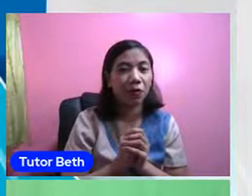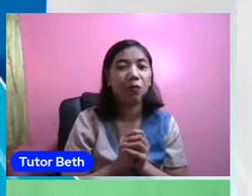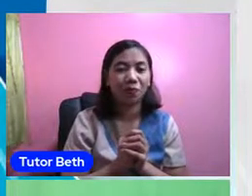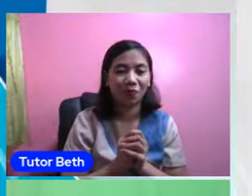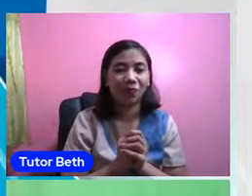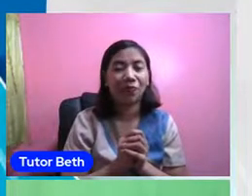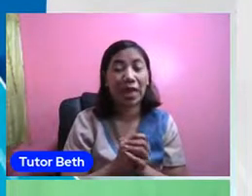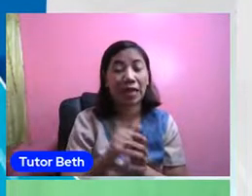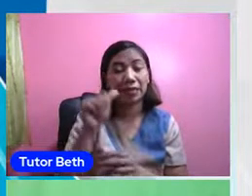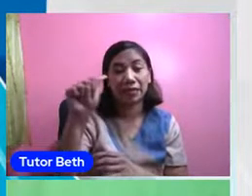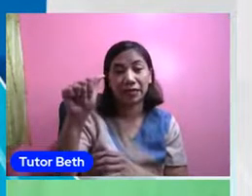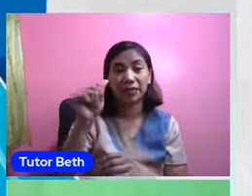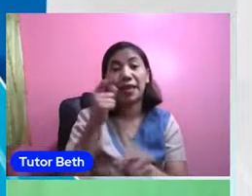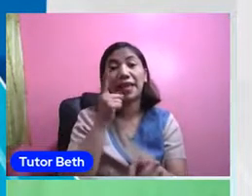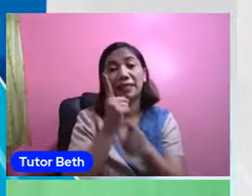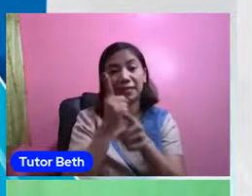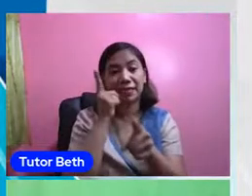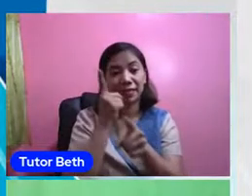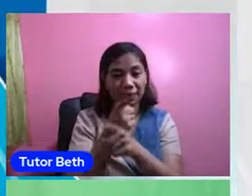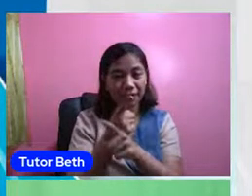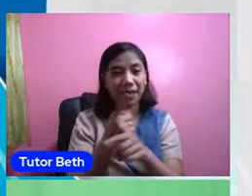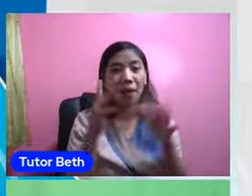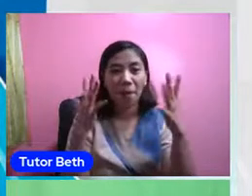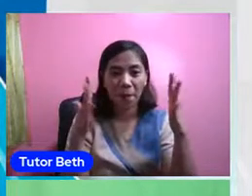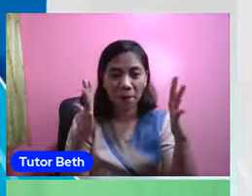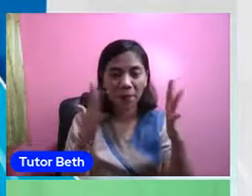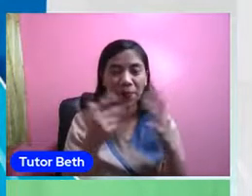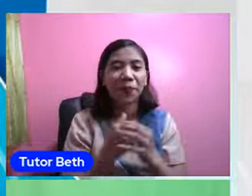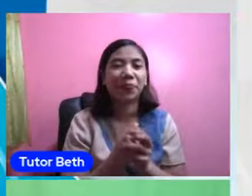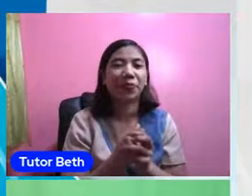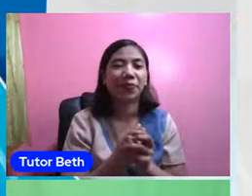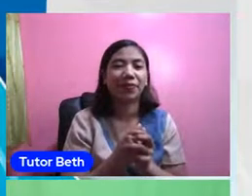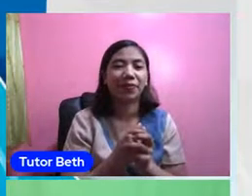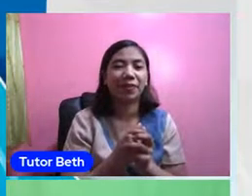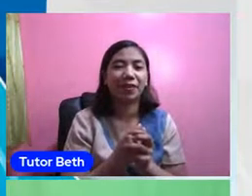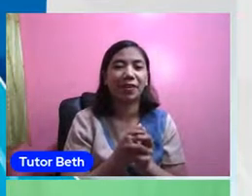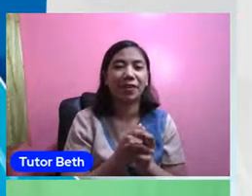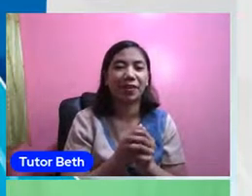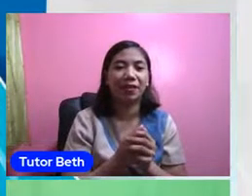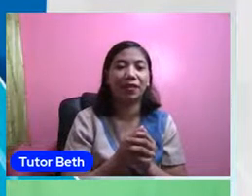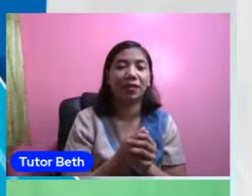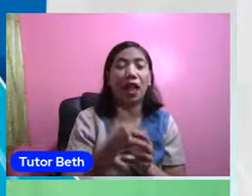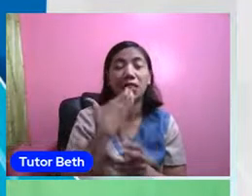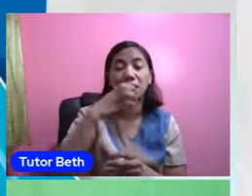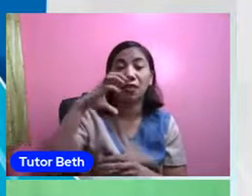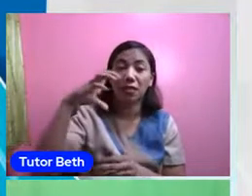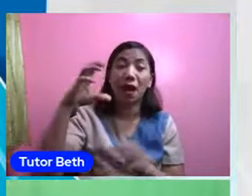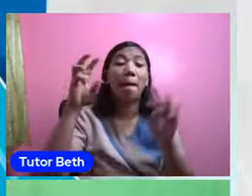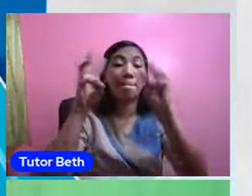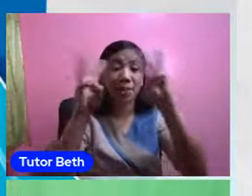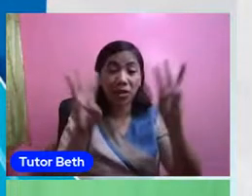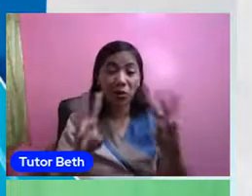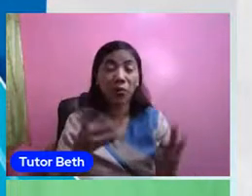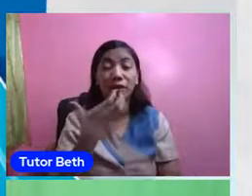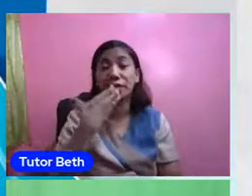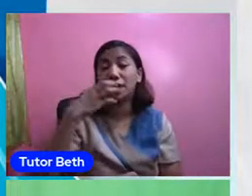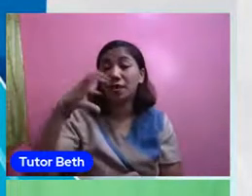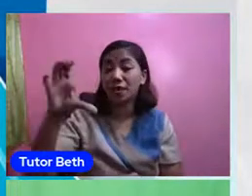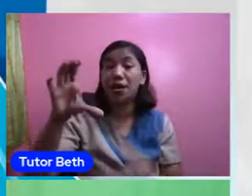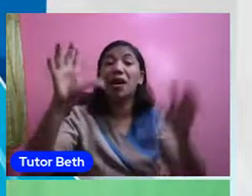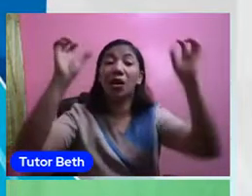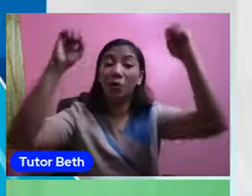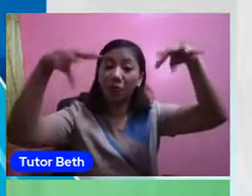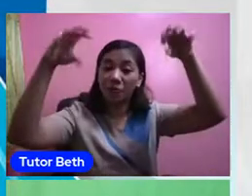Okay. Tama. Letter A. Ang dalawang uri ng panahon natin, tag-araw at tag-ulan. Okay. Pumunta